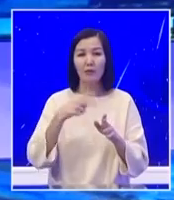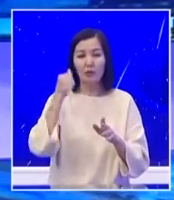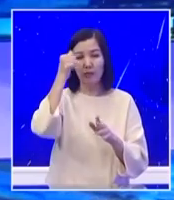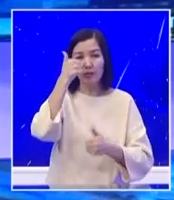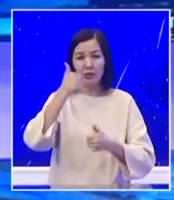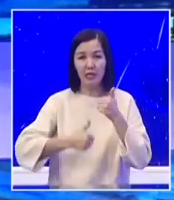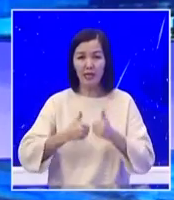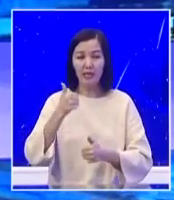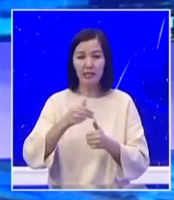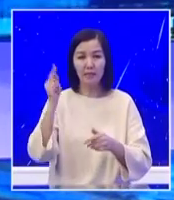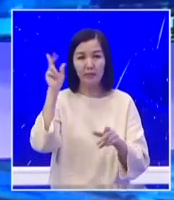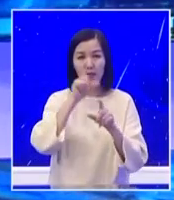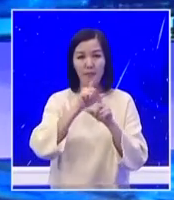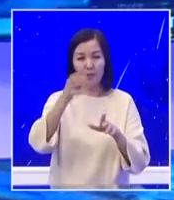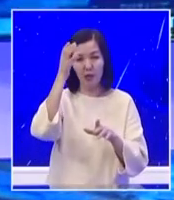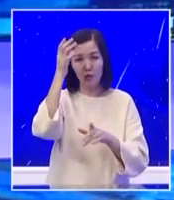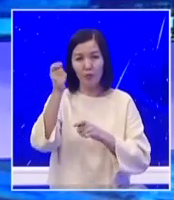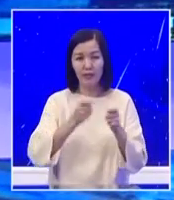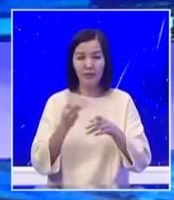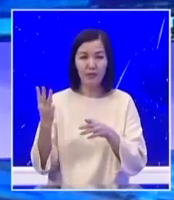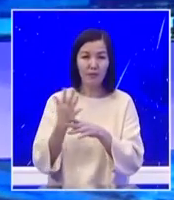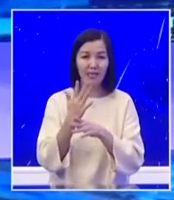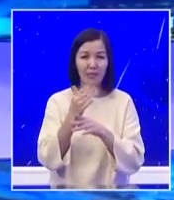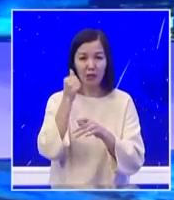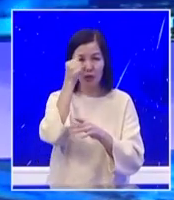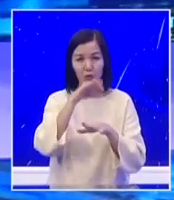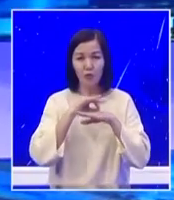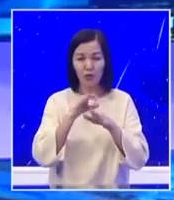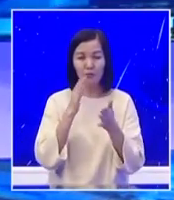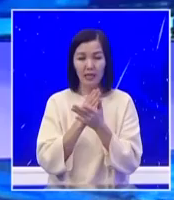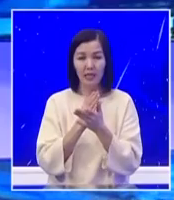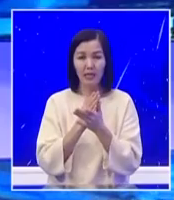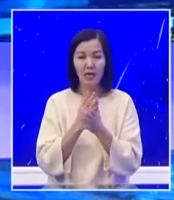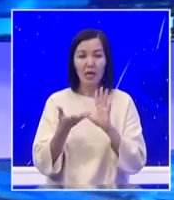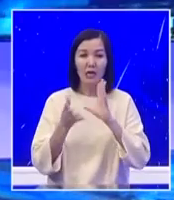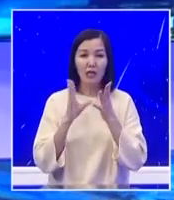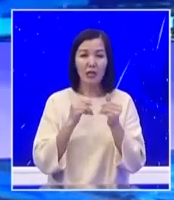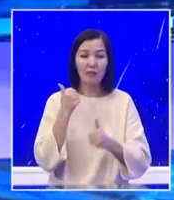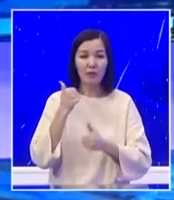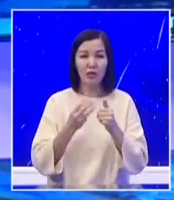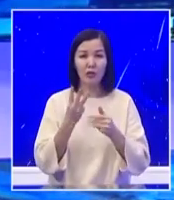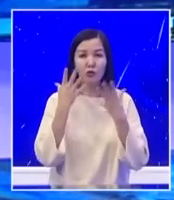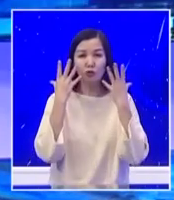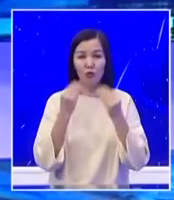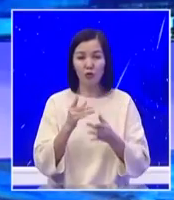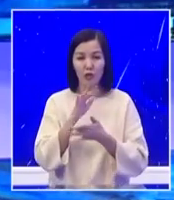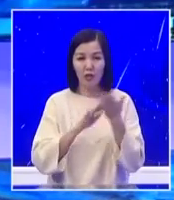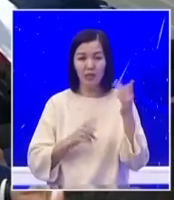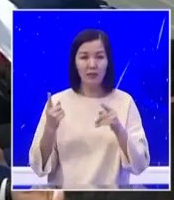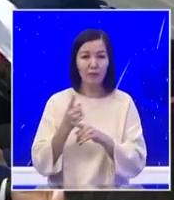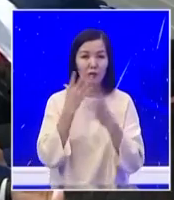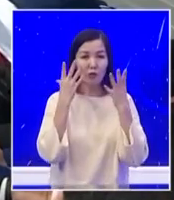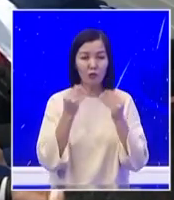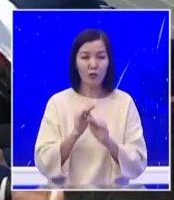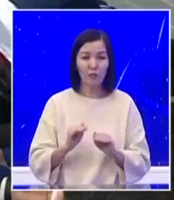сайысын білім беру басқармасы осымен 5-ші жыл қатарынан ұйымдастырып келеді. Жалпы жарыс 3 күнге созылады. Алғашқы күні